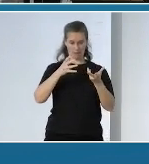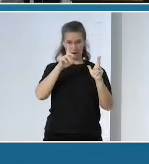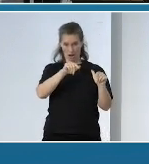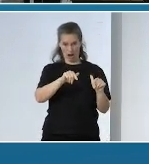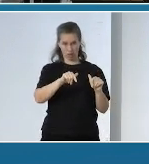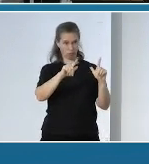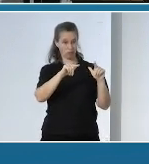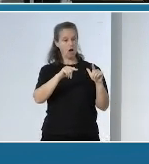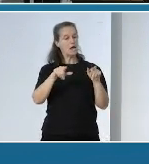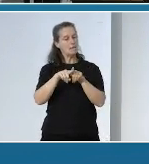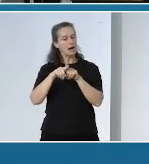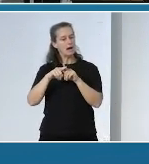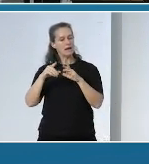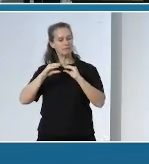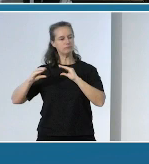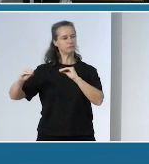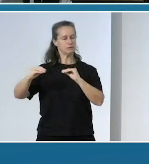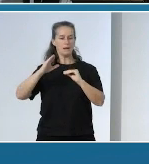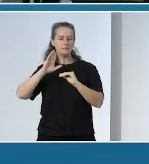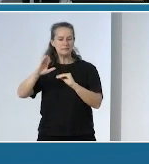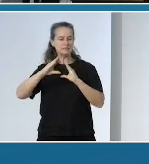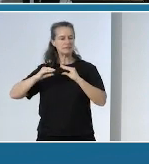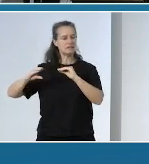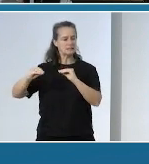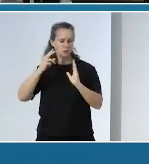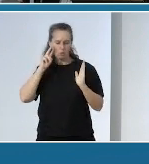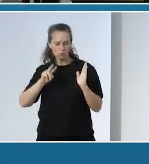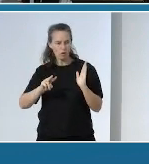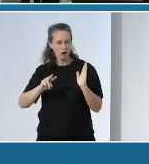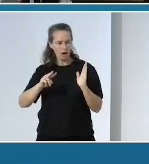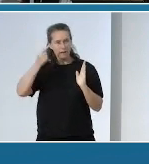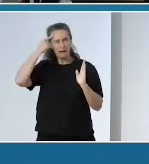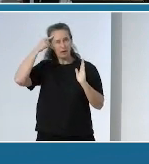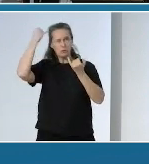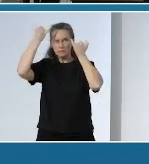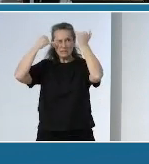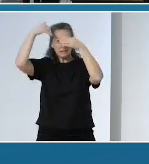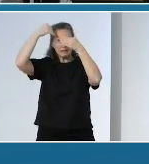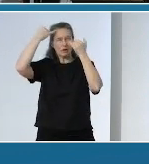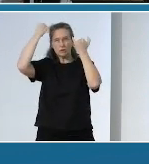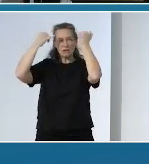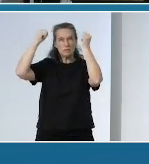online, que la spatialité offline, la spatialité qu'on se fait dans la tête.